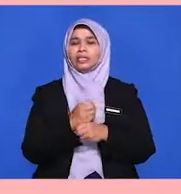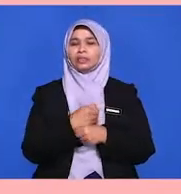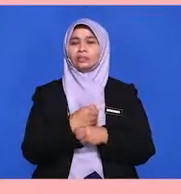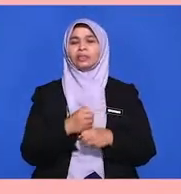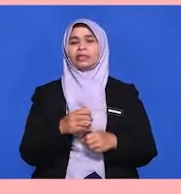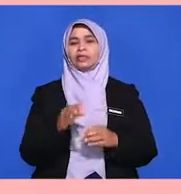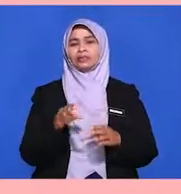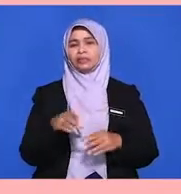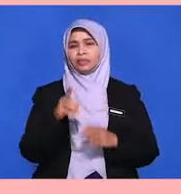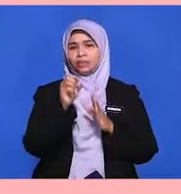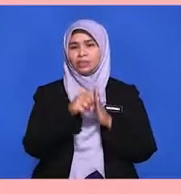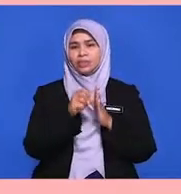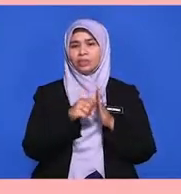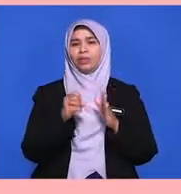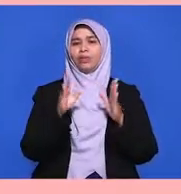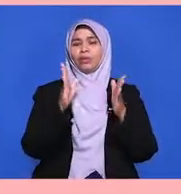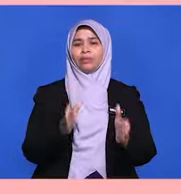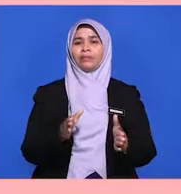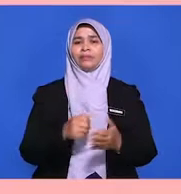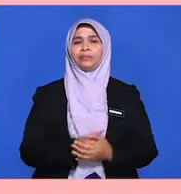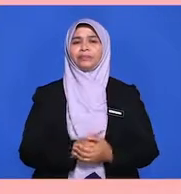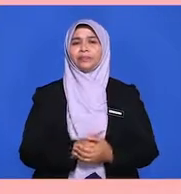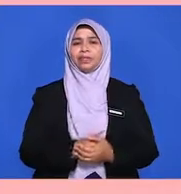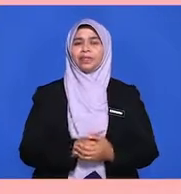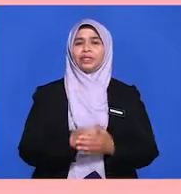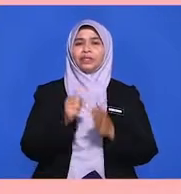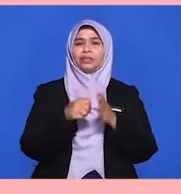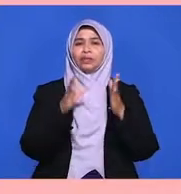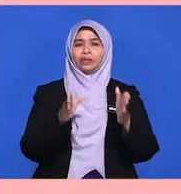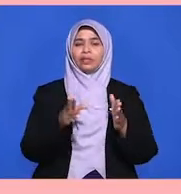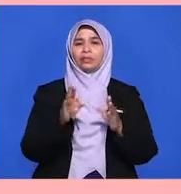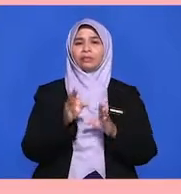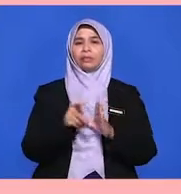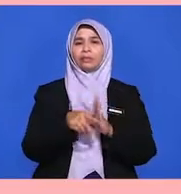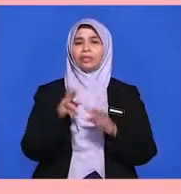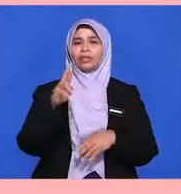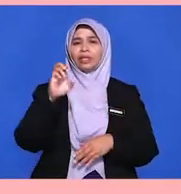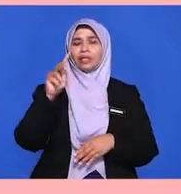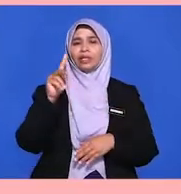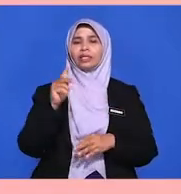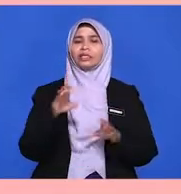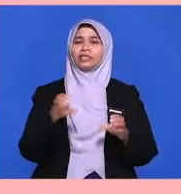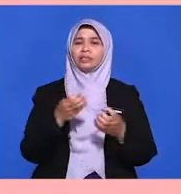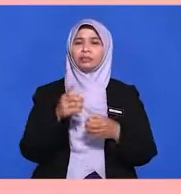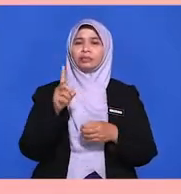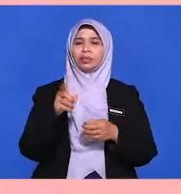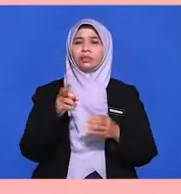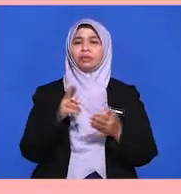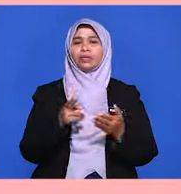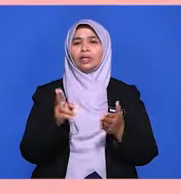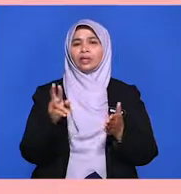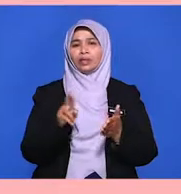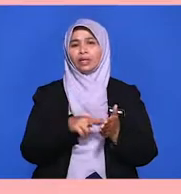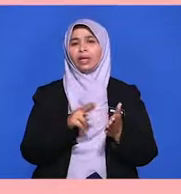yang bagaimana? Seorang pereka cipta perlu merekodkan semua maklumat carian dan